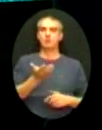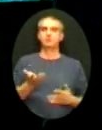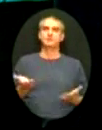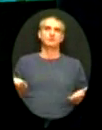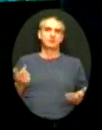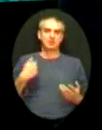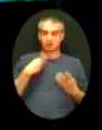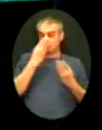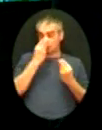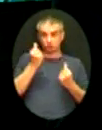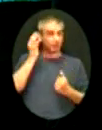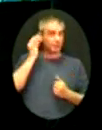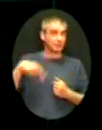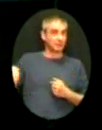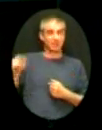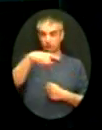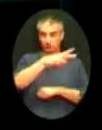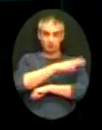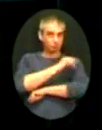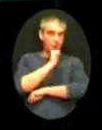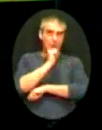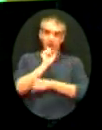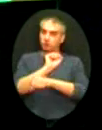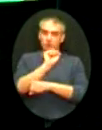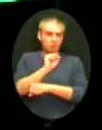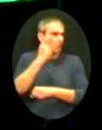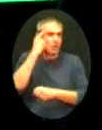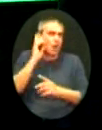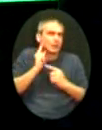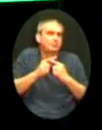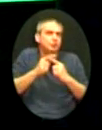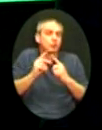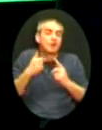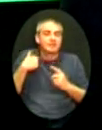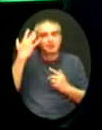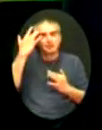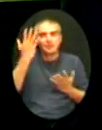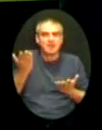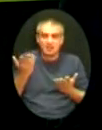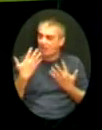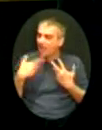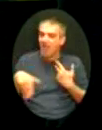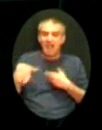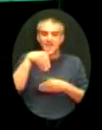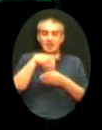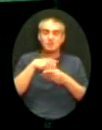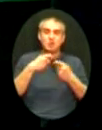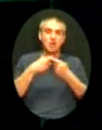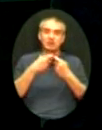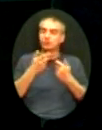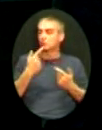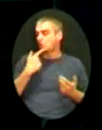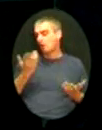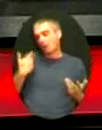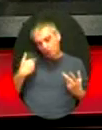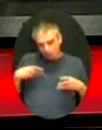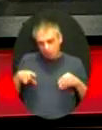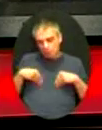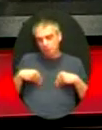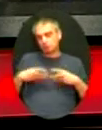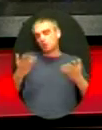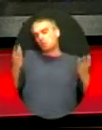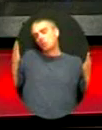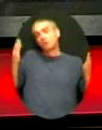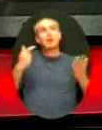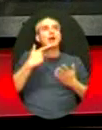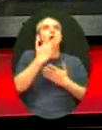אני חושדת שאותן נשים שלא התלוננו, לא יודעת באמת מה היה שם, ואני מתארת לעצמי שבאווירה ארגונית כזו, הם אמרו זה היה בהסכמה, נניח